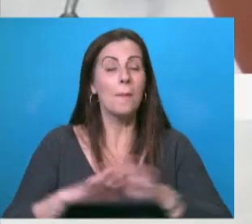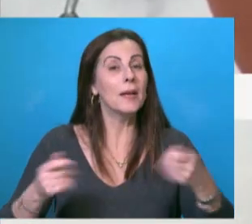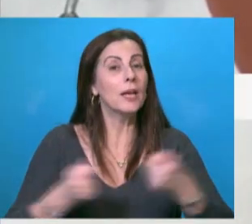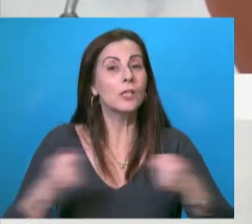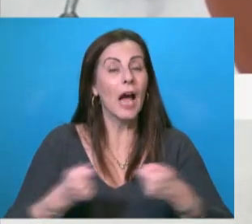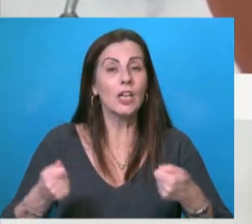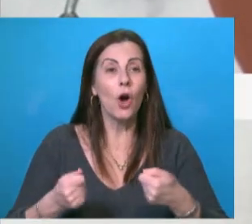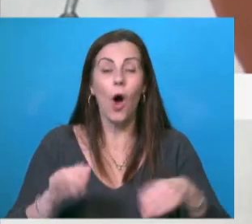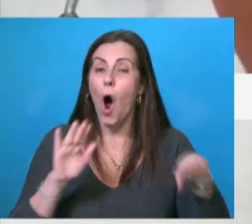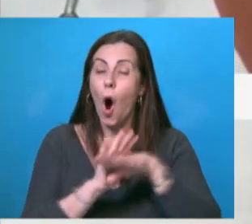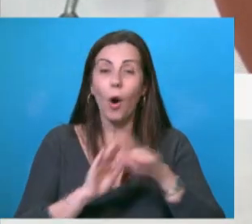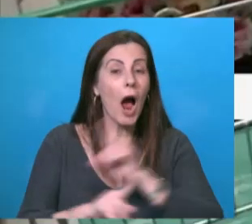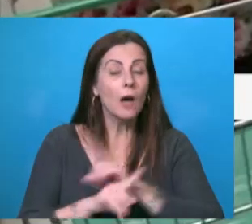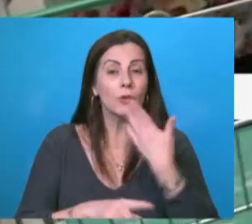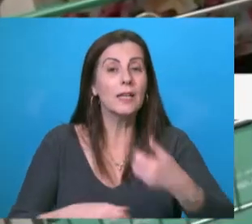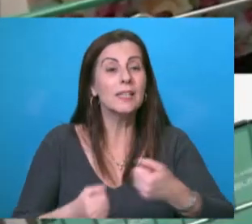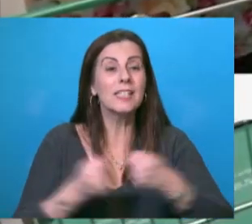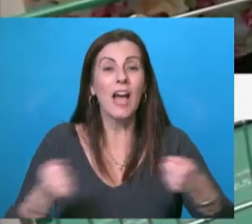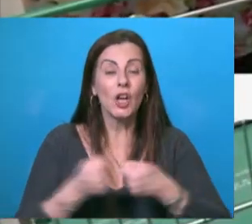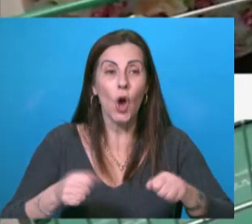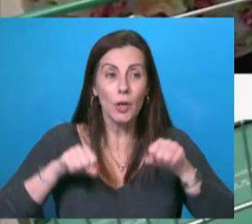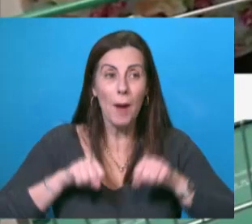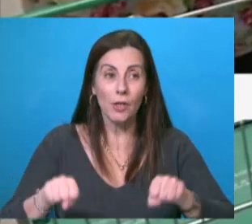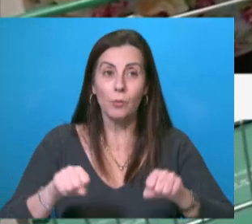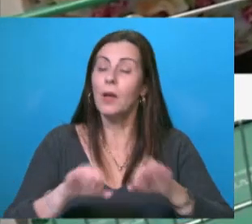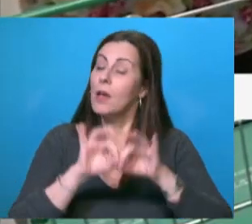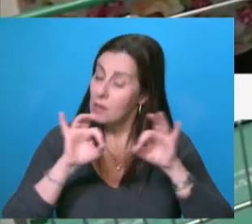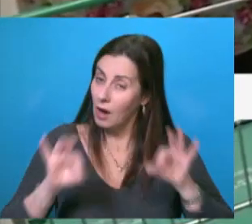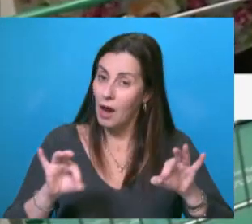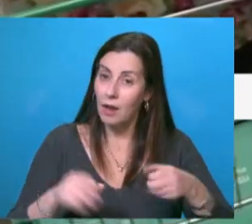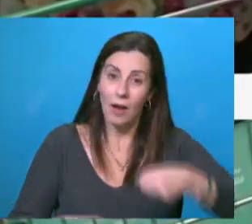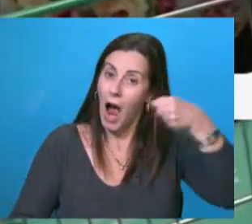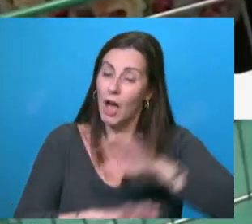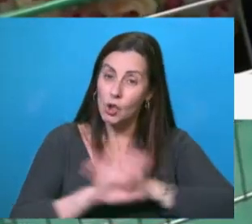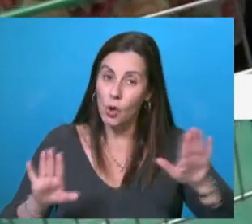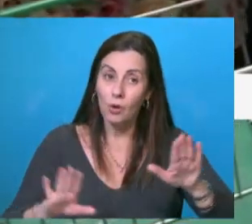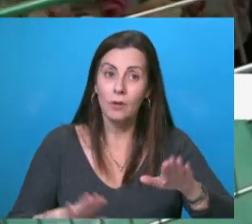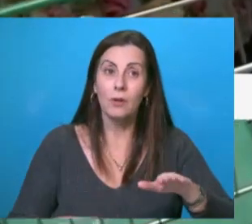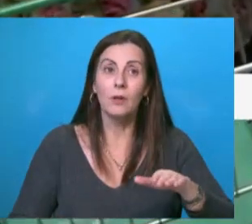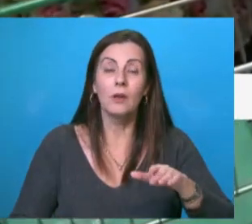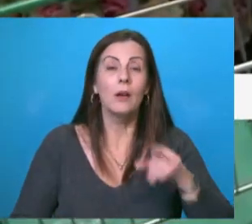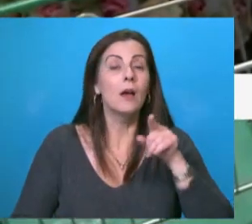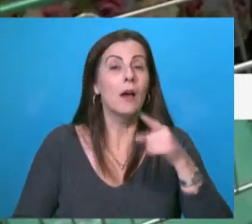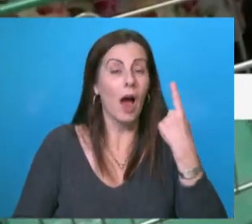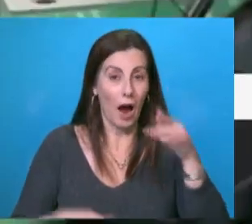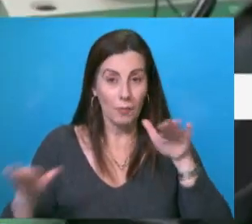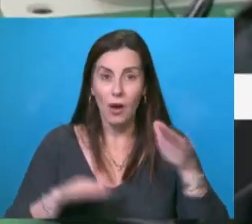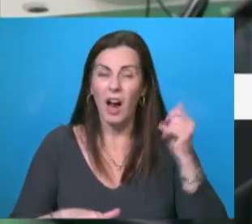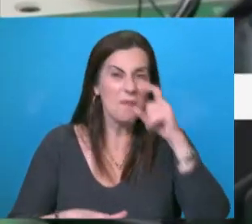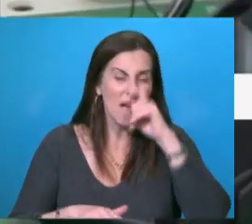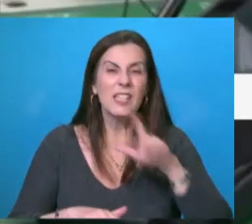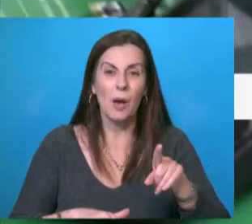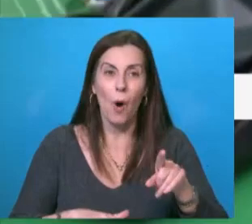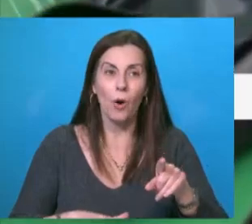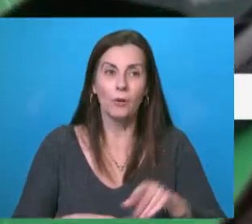החוק האוסר חלוקה של שקיות פלסטיק בסופרים נכנס שם היום לתוקפו, ובמדינה אסיאתית, אחת המזהמות של האוקיינוסים,